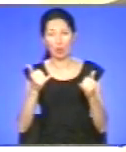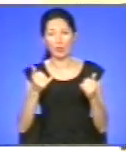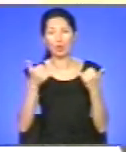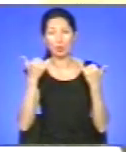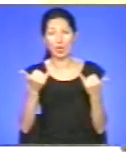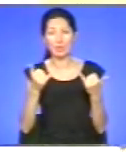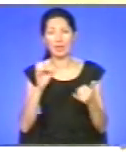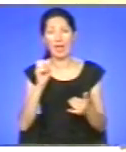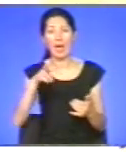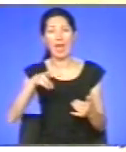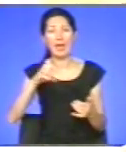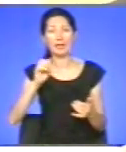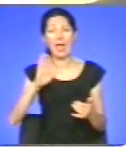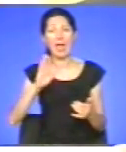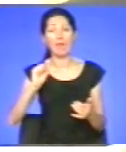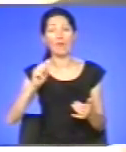ми збудували їх на